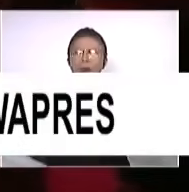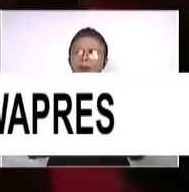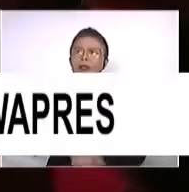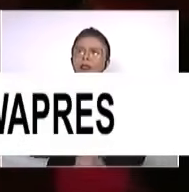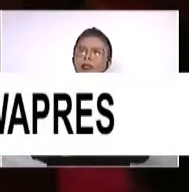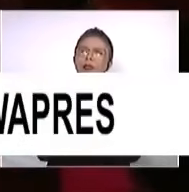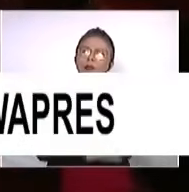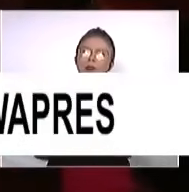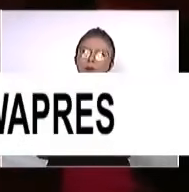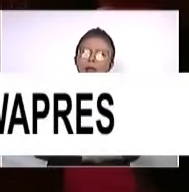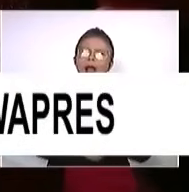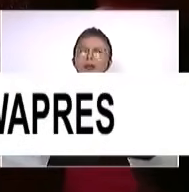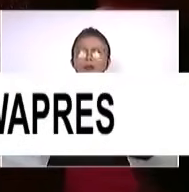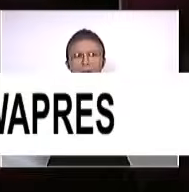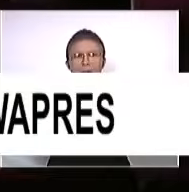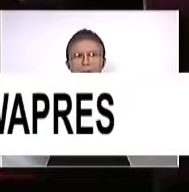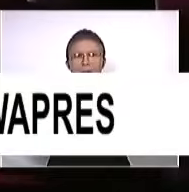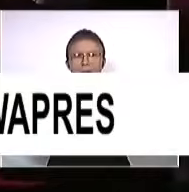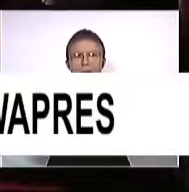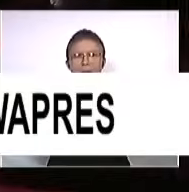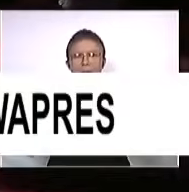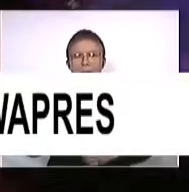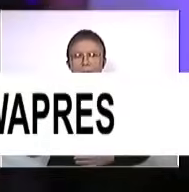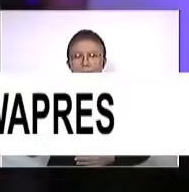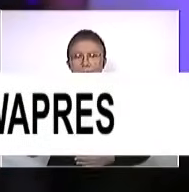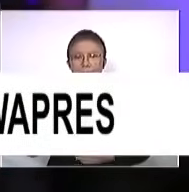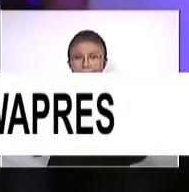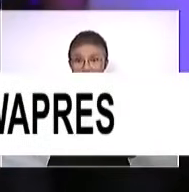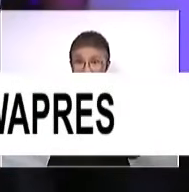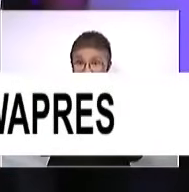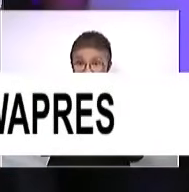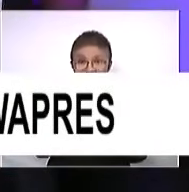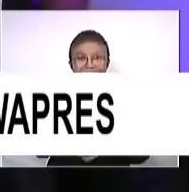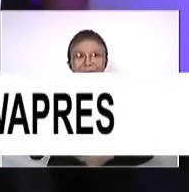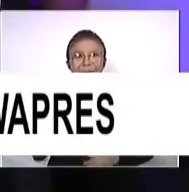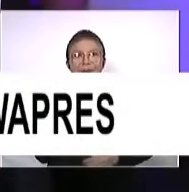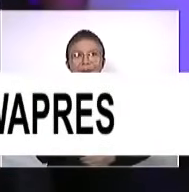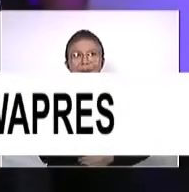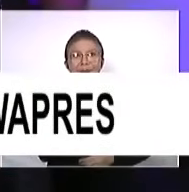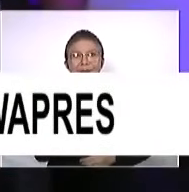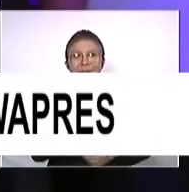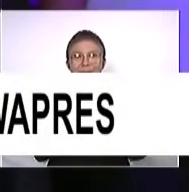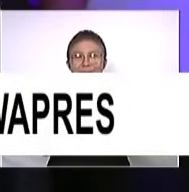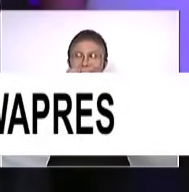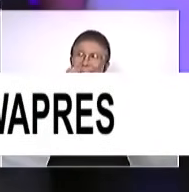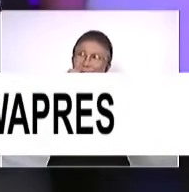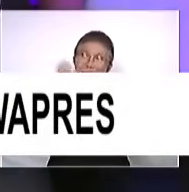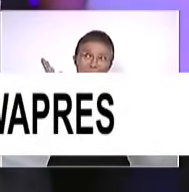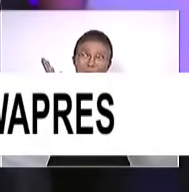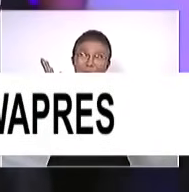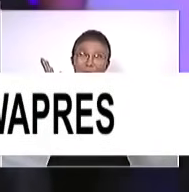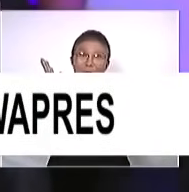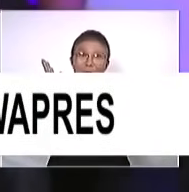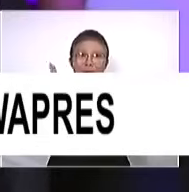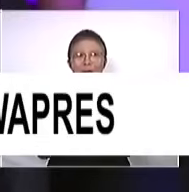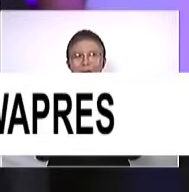penting karena ee itu kan janji yang memang harus dialisasikan sebagai seorang ee cawapres seperti itu Bang Ian Oke kang Ujang